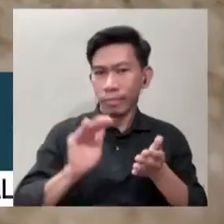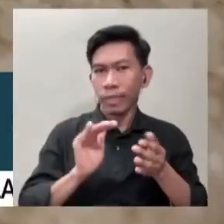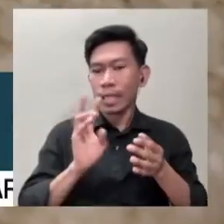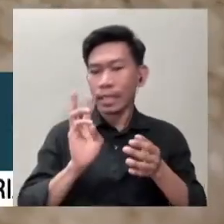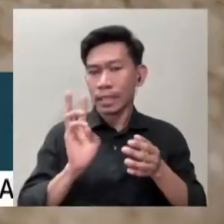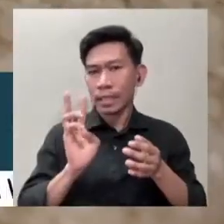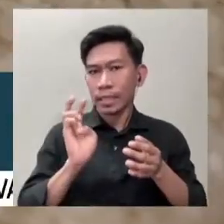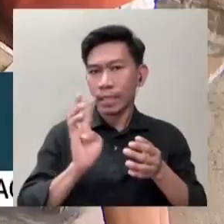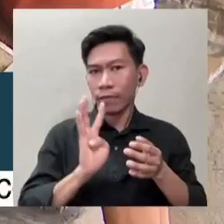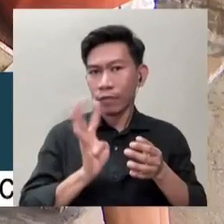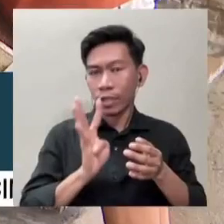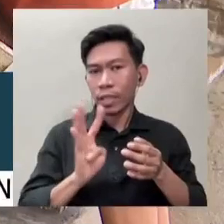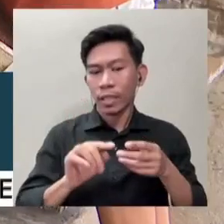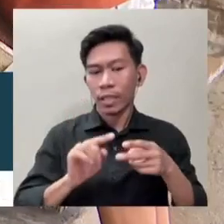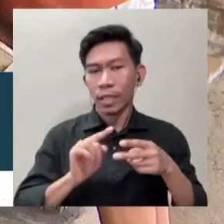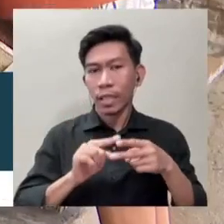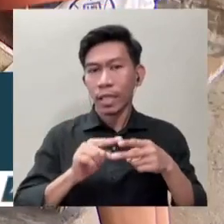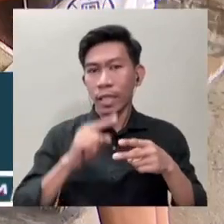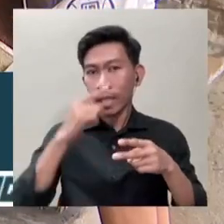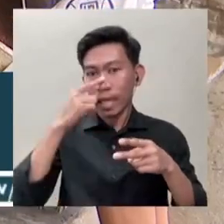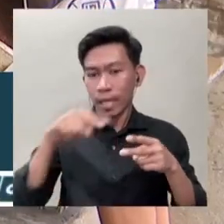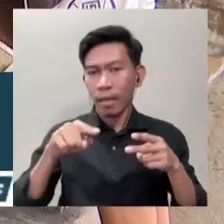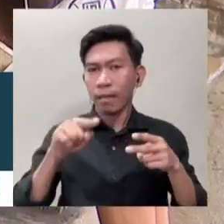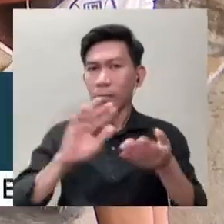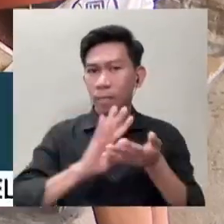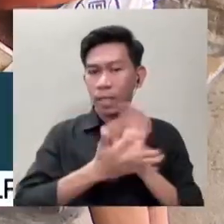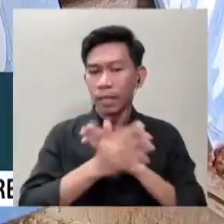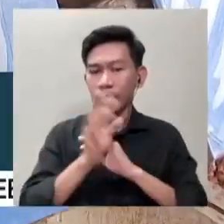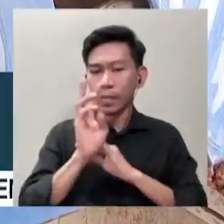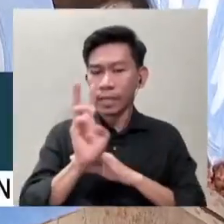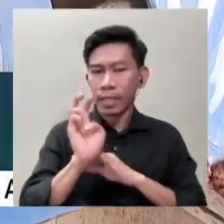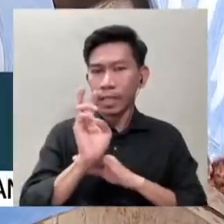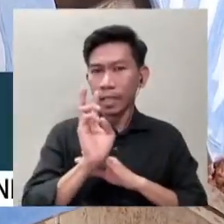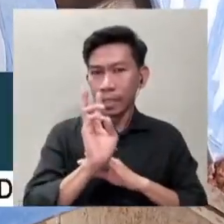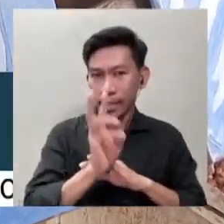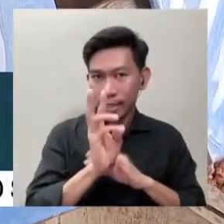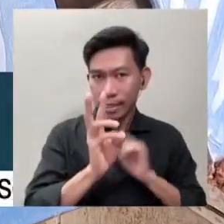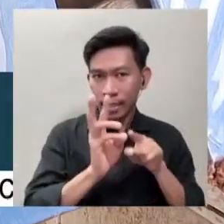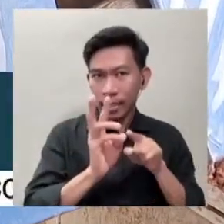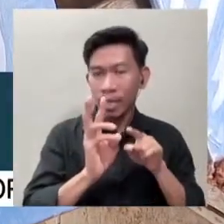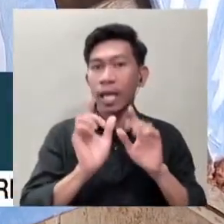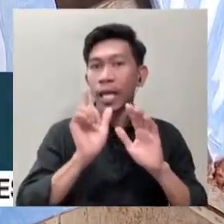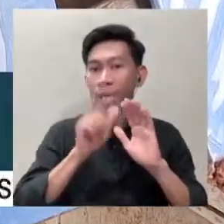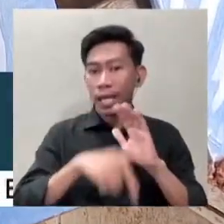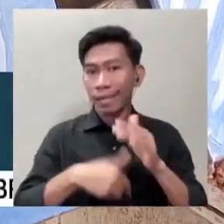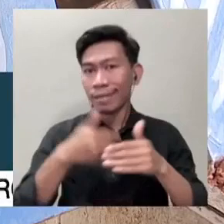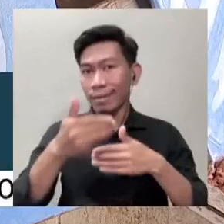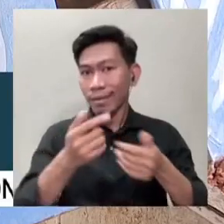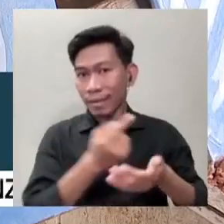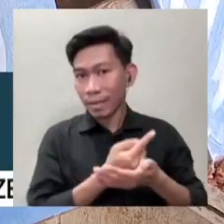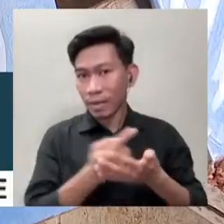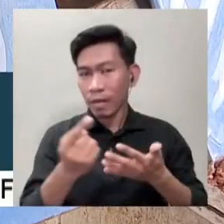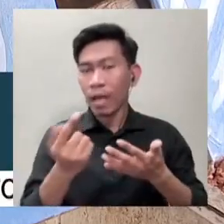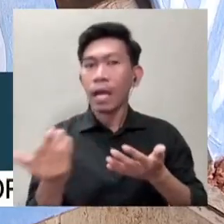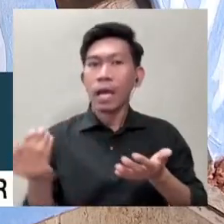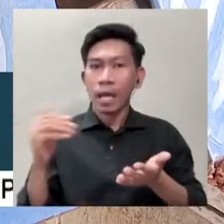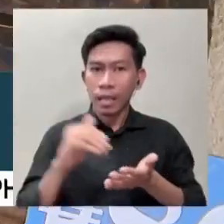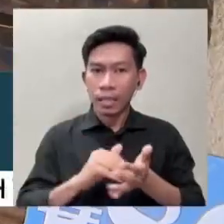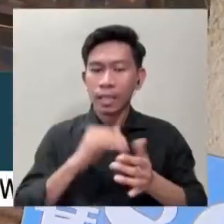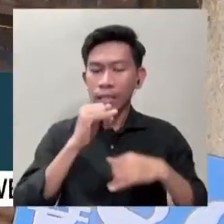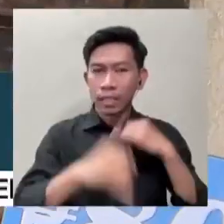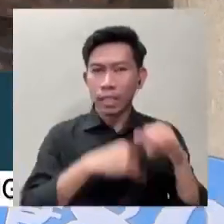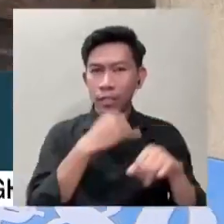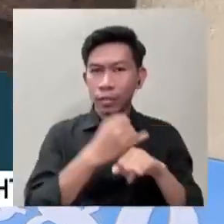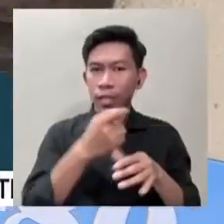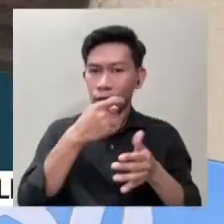Itong Thailand bumaba ng 660. And after one week, bumaba ulit yung presyo ng international